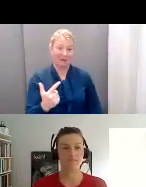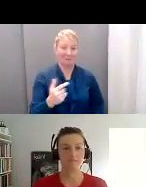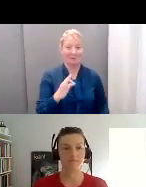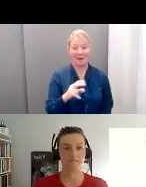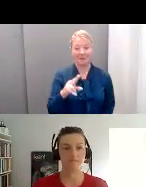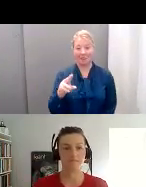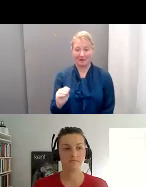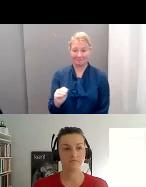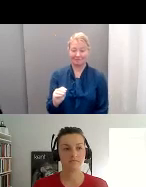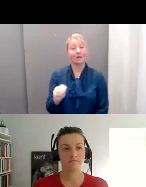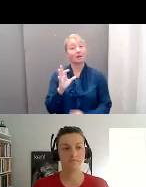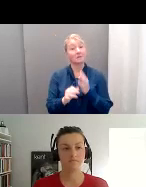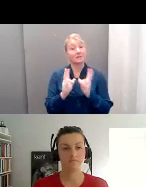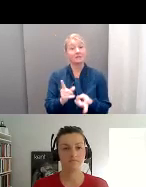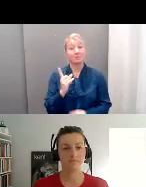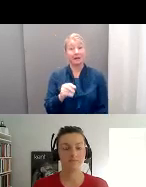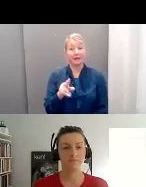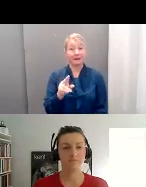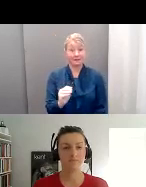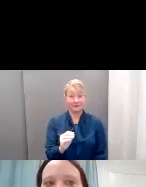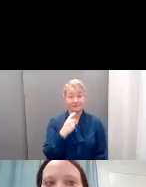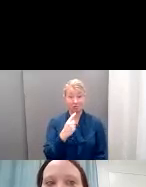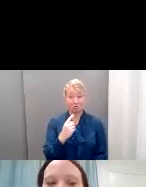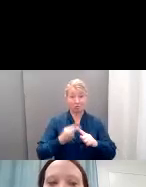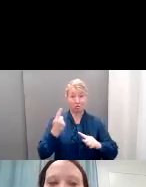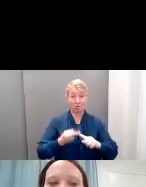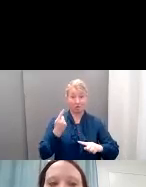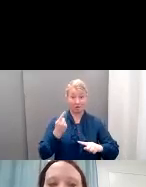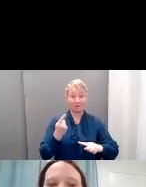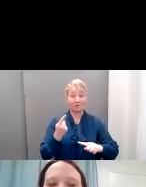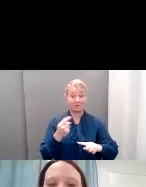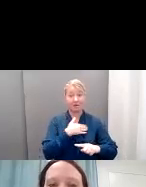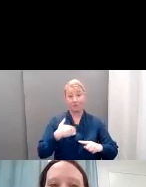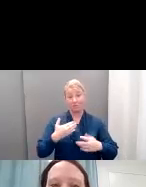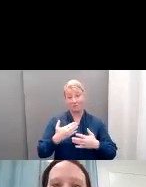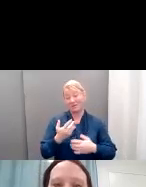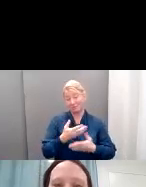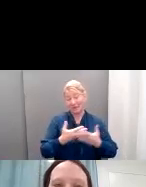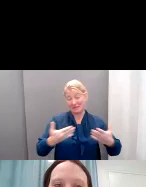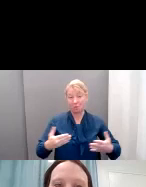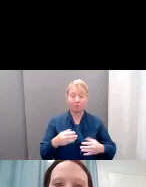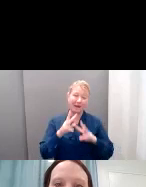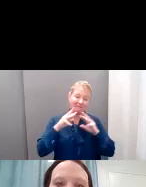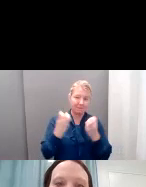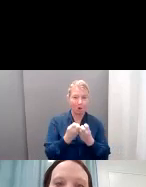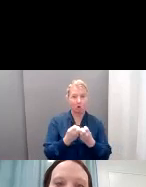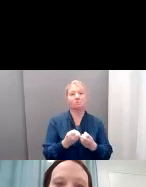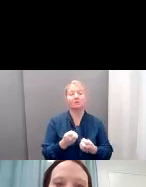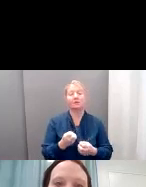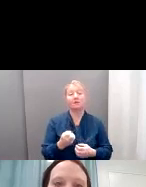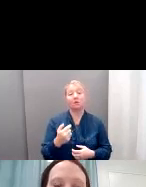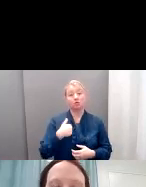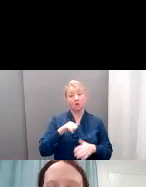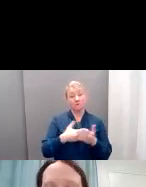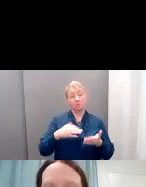inne på i början av den här presentationen eller webbinariet, så kommer jag från projektet Min